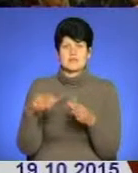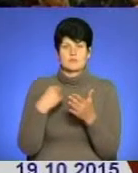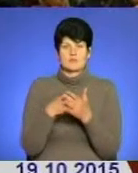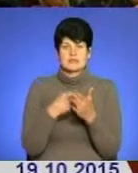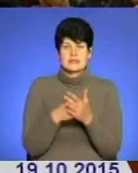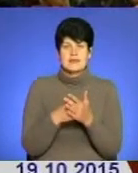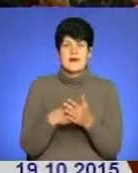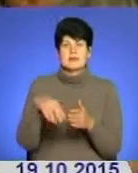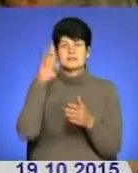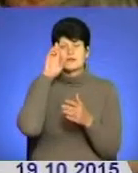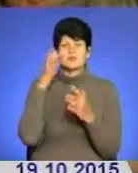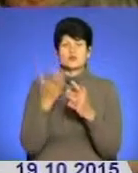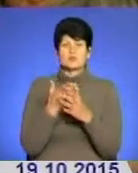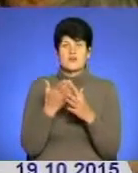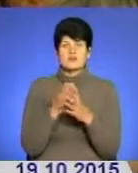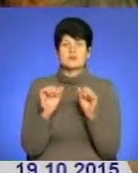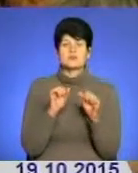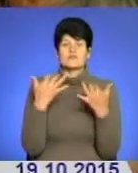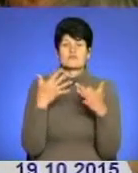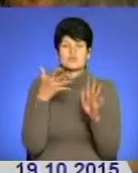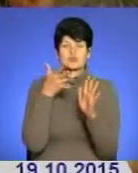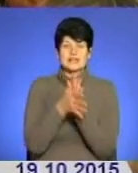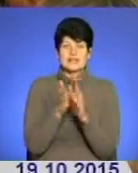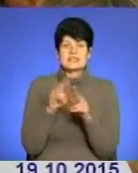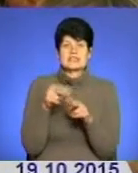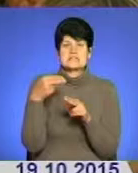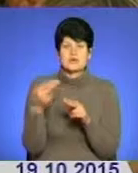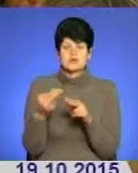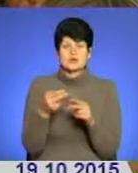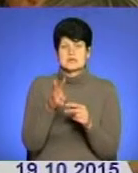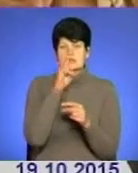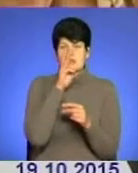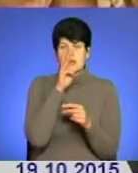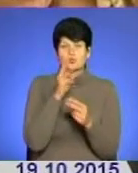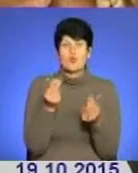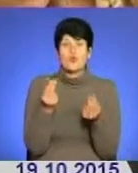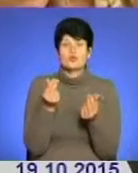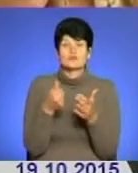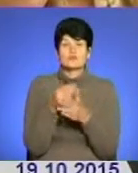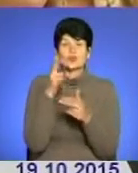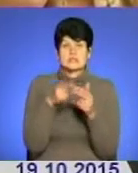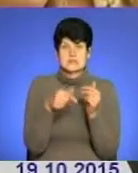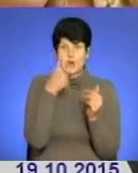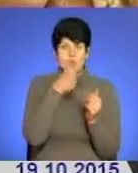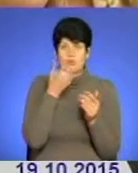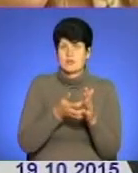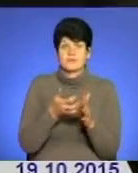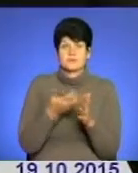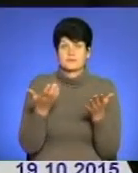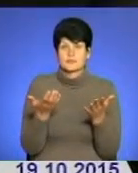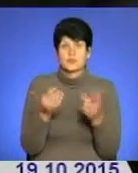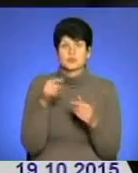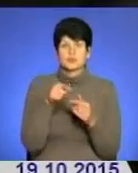А державну субвенцію розпорядники вже потратили на індексацію заробітних плат, тож коштів до кінця року не вистачає. Тут